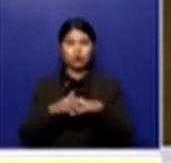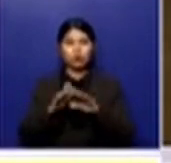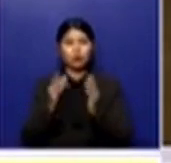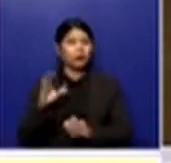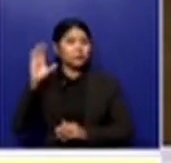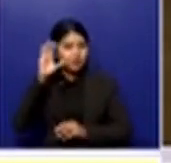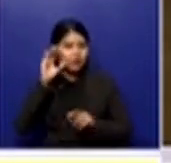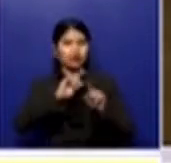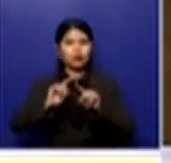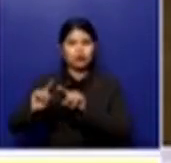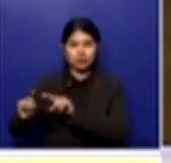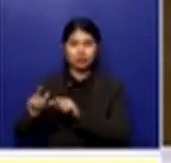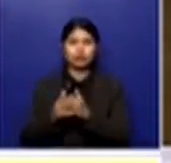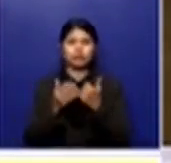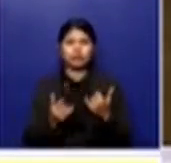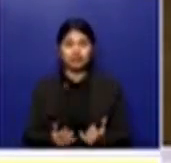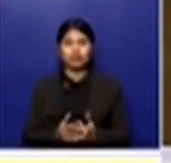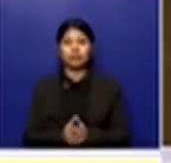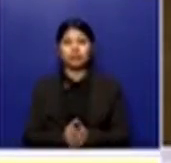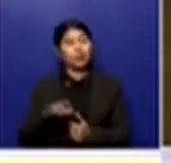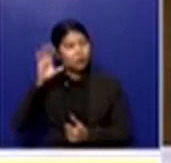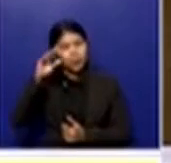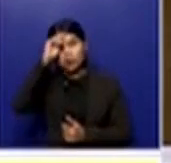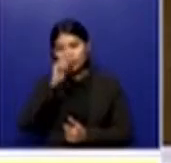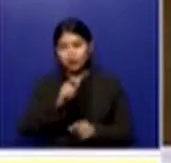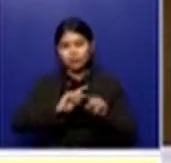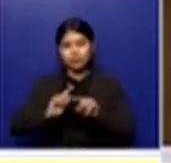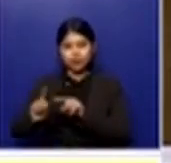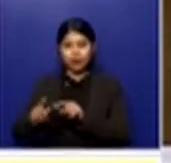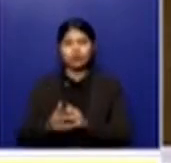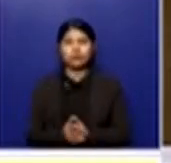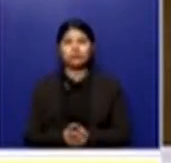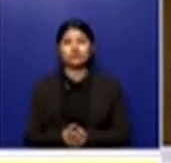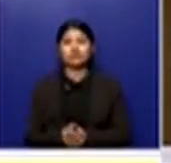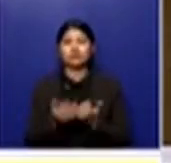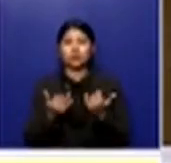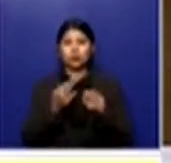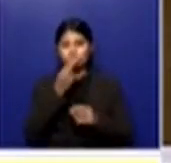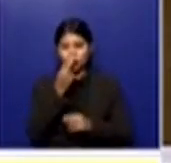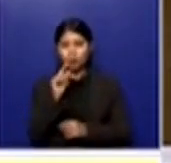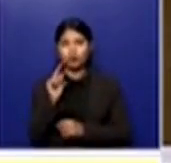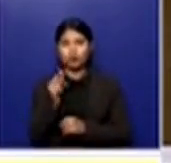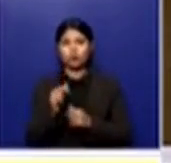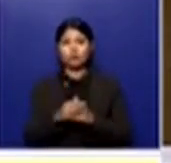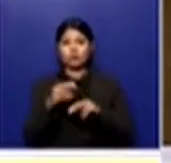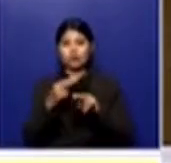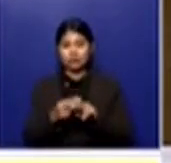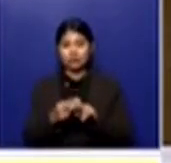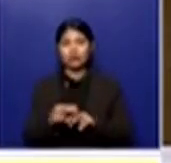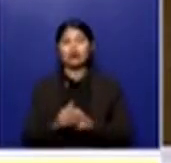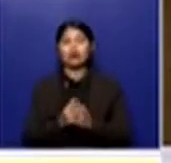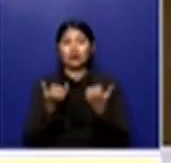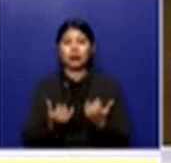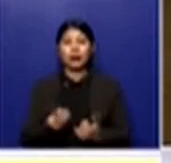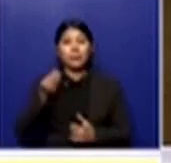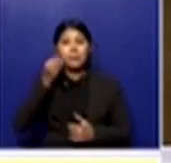ในมิติต่างๆนะคะแล้วก็รายการที่คนรุ่นใหม่เนี่ยนิยมดูมากเลยก็คือรายการชื่อว่า Come Home